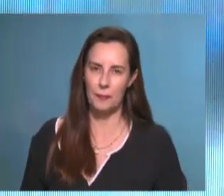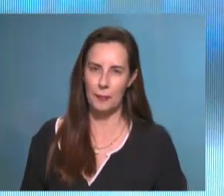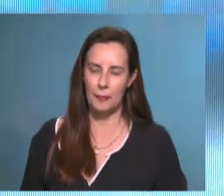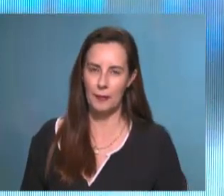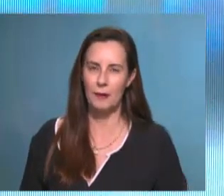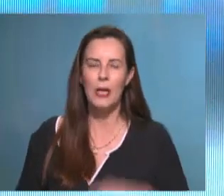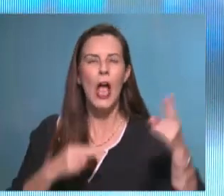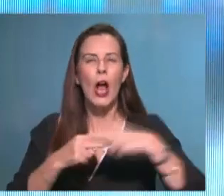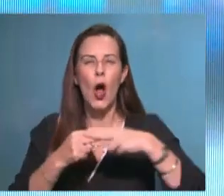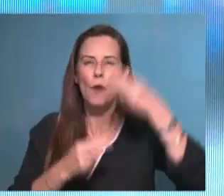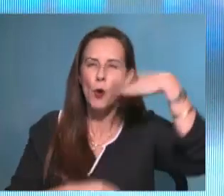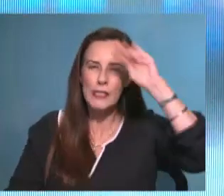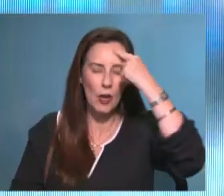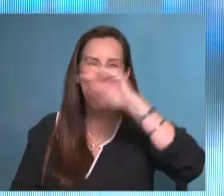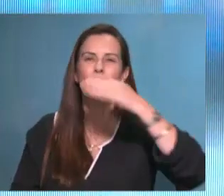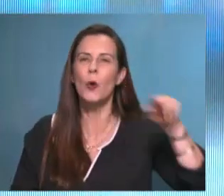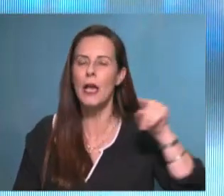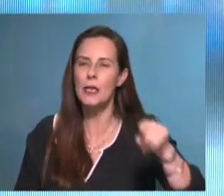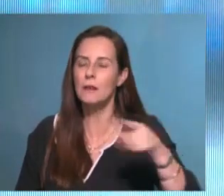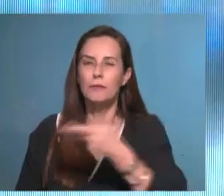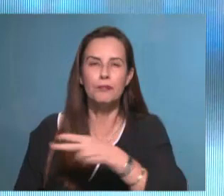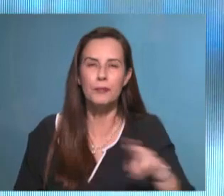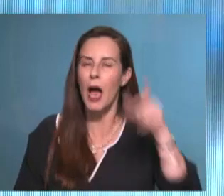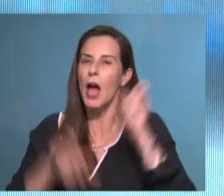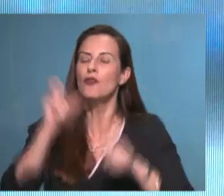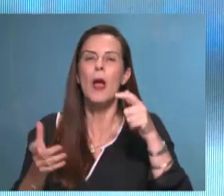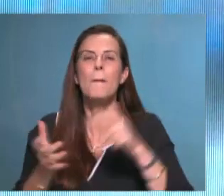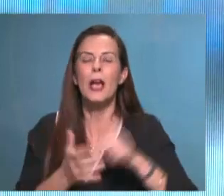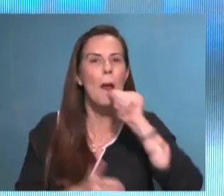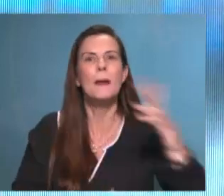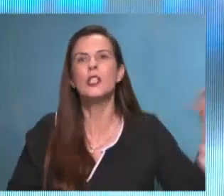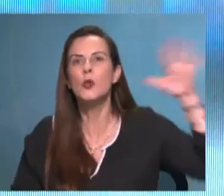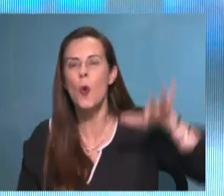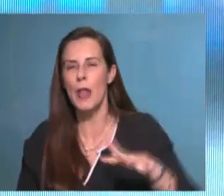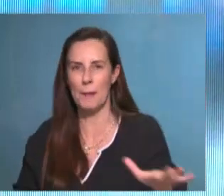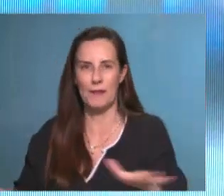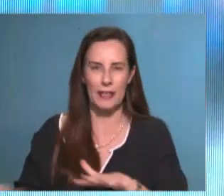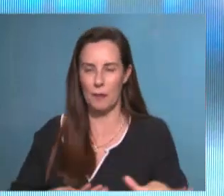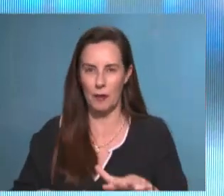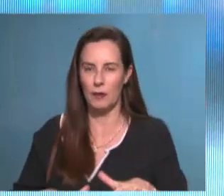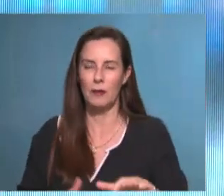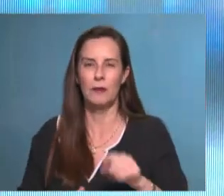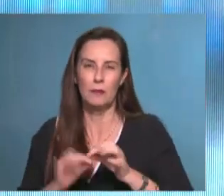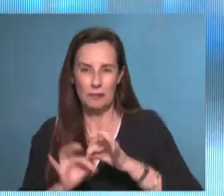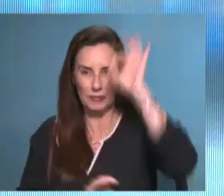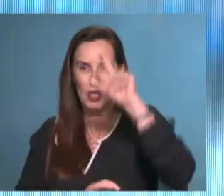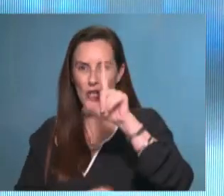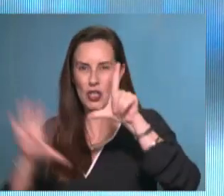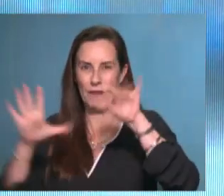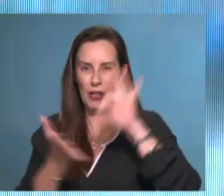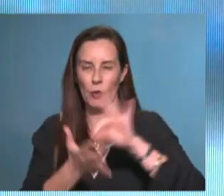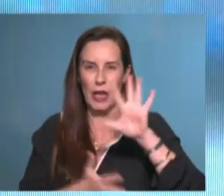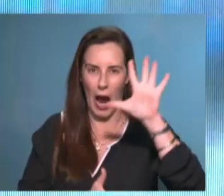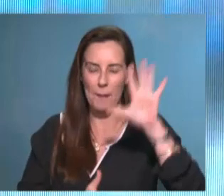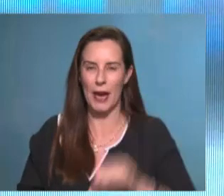באינדונזיה נהרגו יותר מ-830 בני אדם בעקבות צונמי ורעש אדמה בעוצמה 7.5 שהיכו